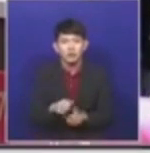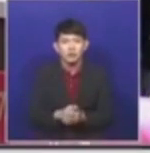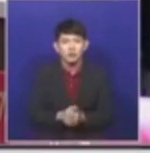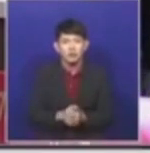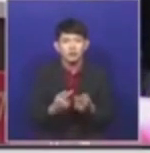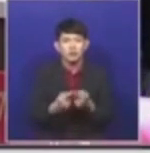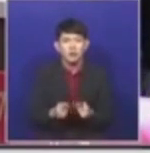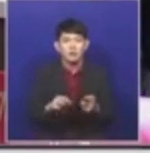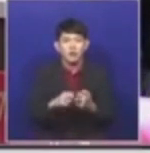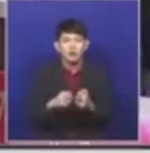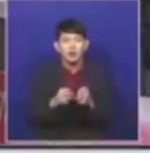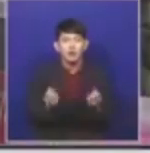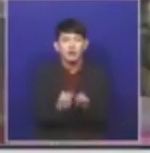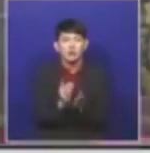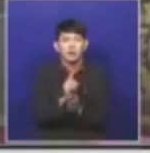มีแต่มันไปมีผลข้างเคียงที่ไต่